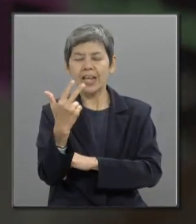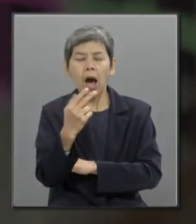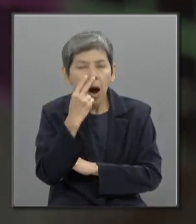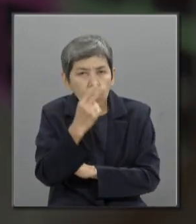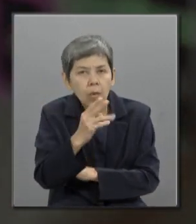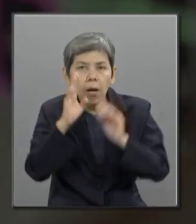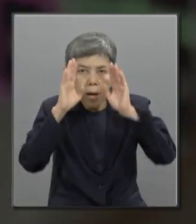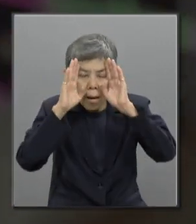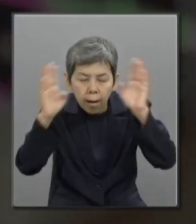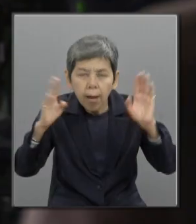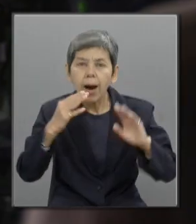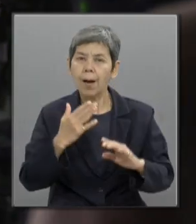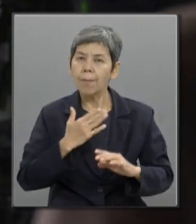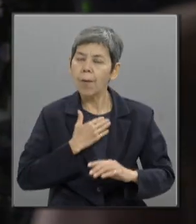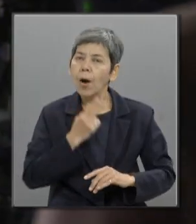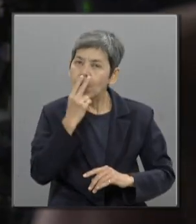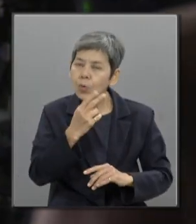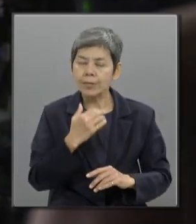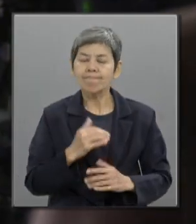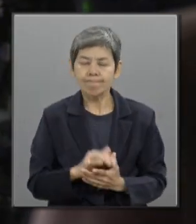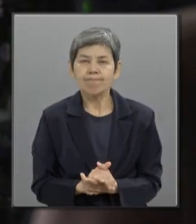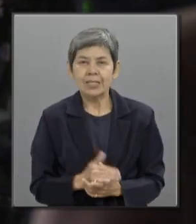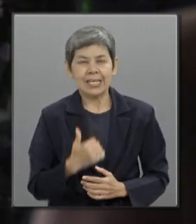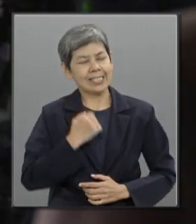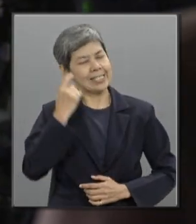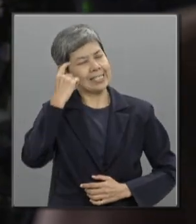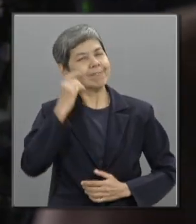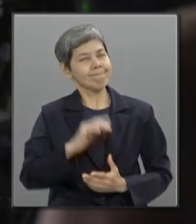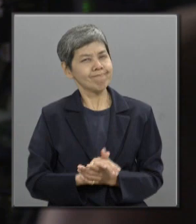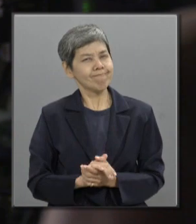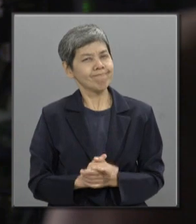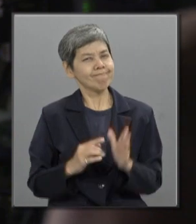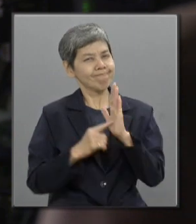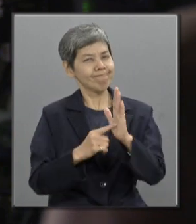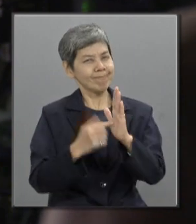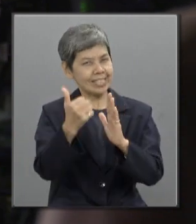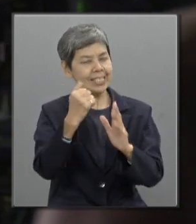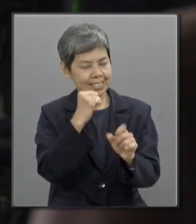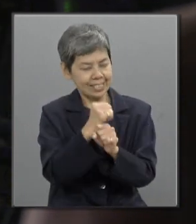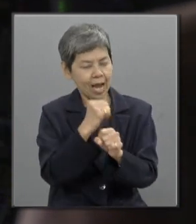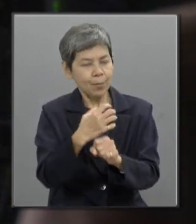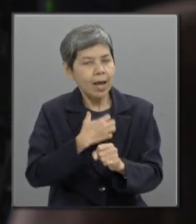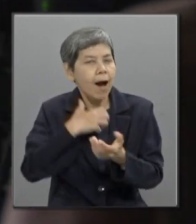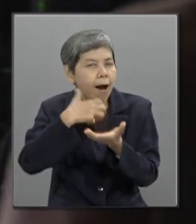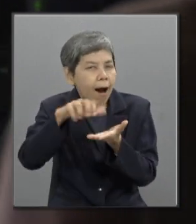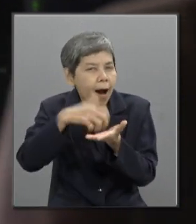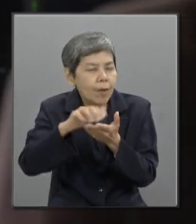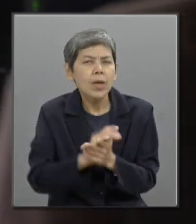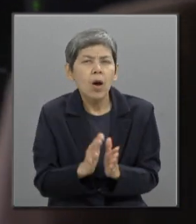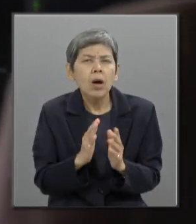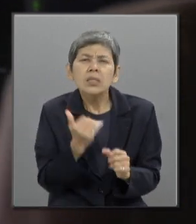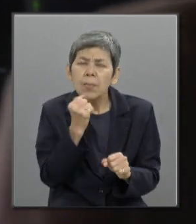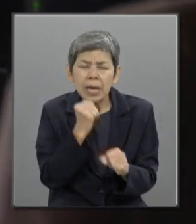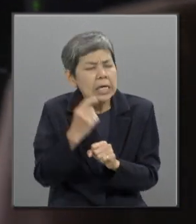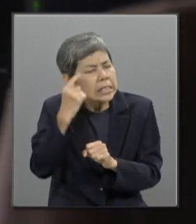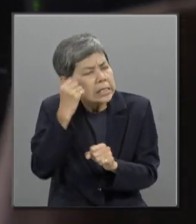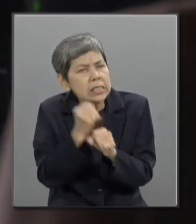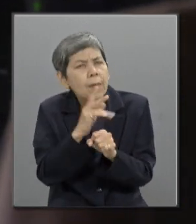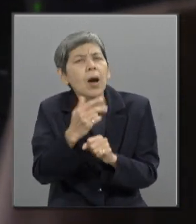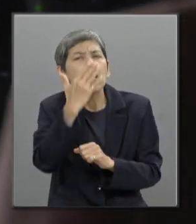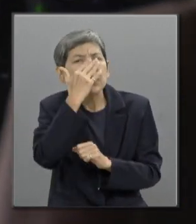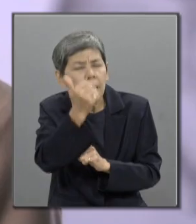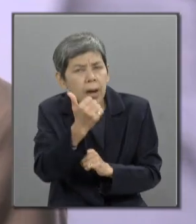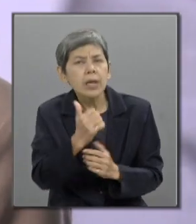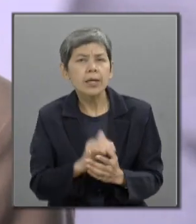ได้รับฟังอย่างที่ผมเคยได้รับนะครับก็เลยคิดว่าอันนี้แหละน่าจะมาเล่าให้ฟังว่าทำไมเขาถึงคิดทำข่าว